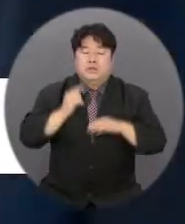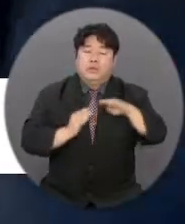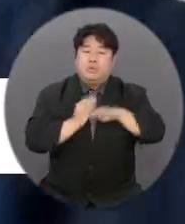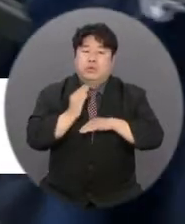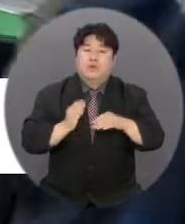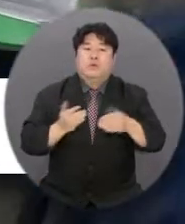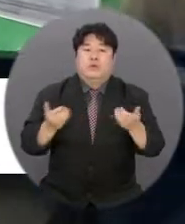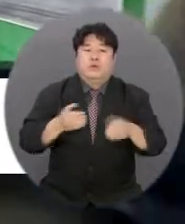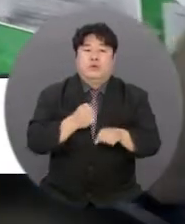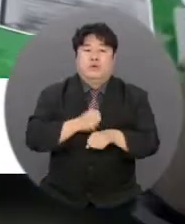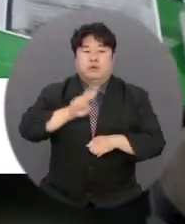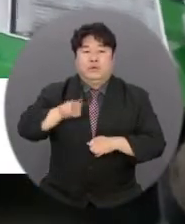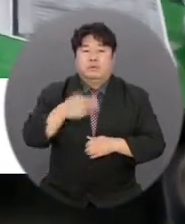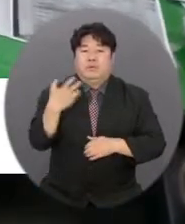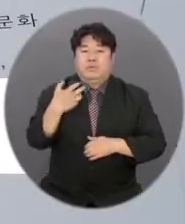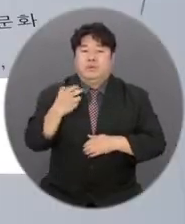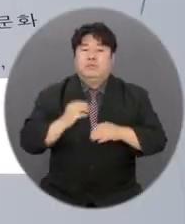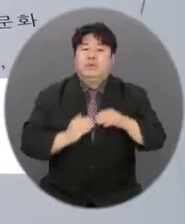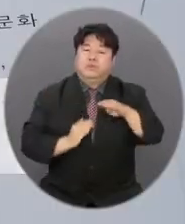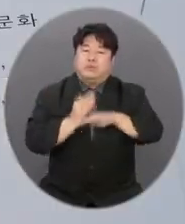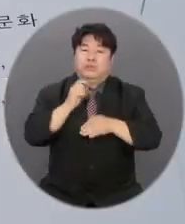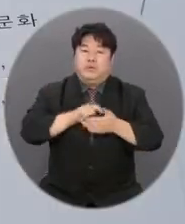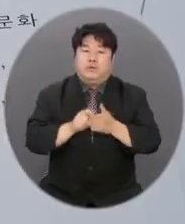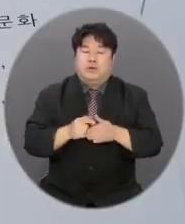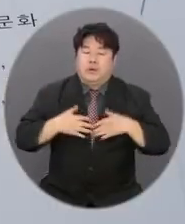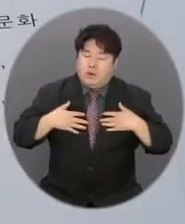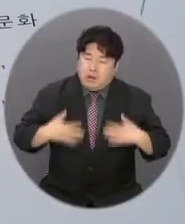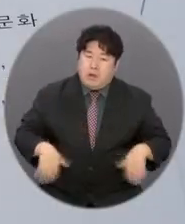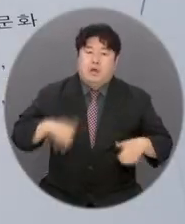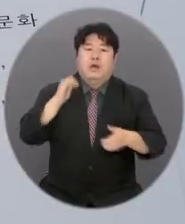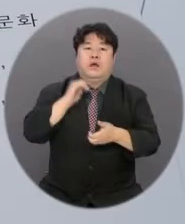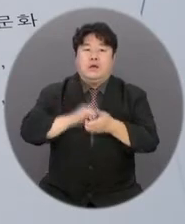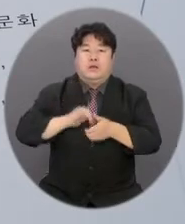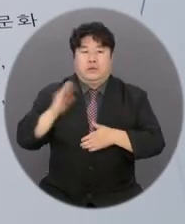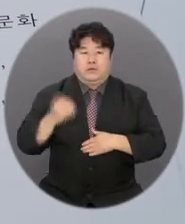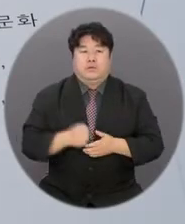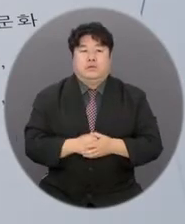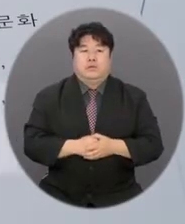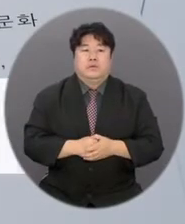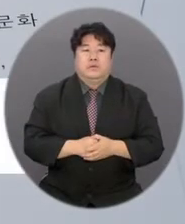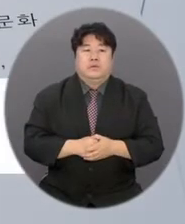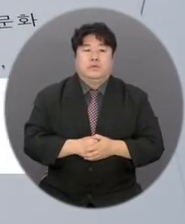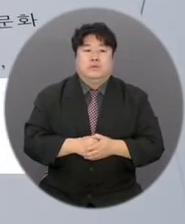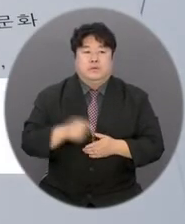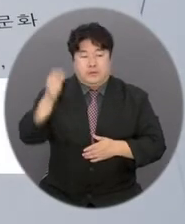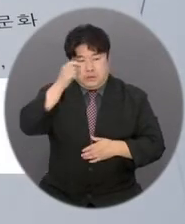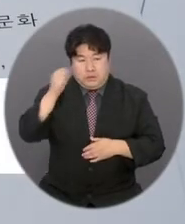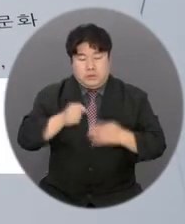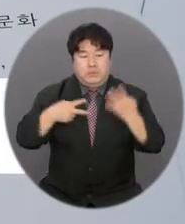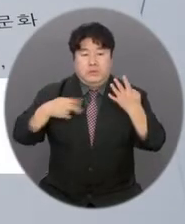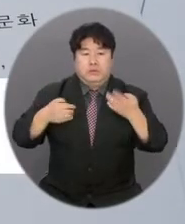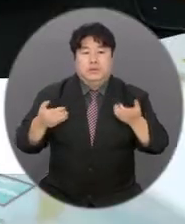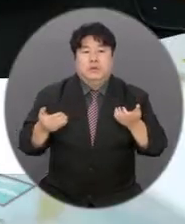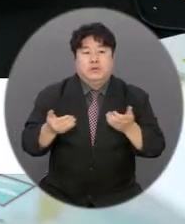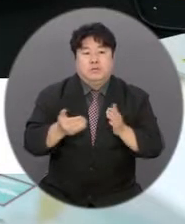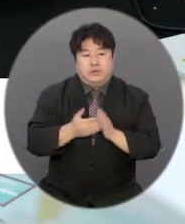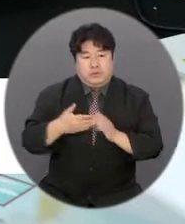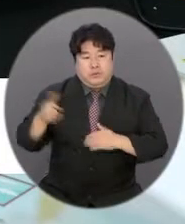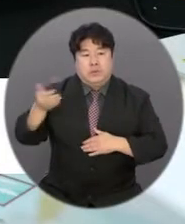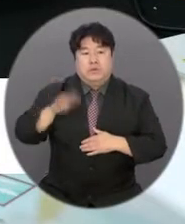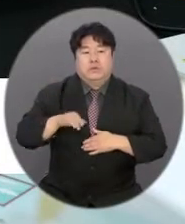근무가 280시간을 넘어설 만큼 피로도가 한계에 다다랐습니다. 새벽 4시에 퇴근하고 하는데 저희는